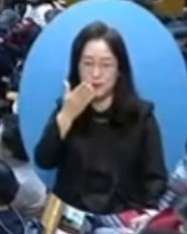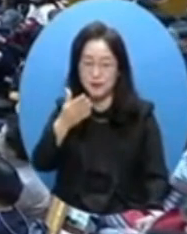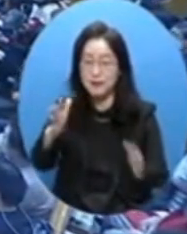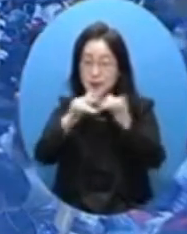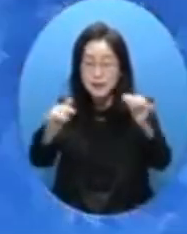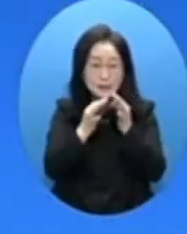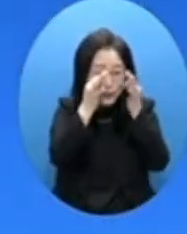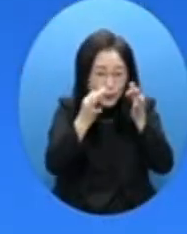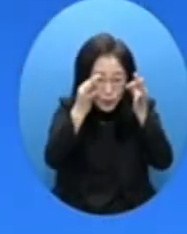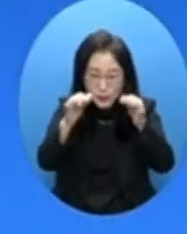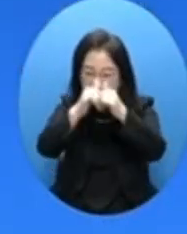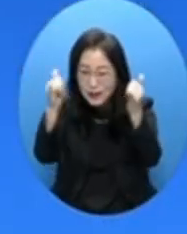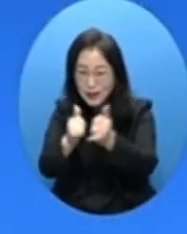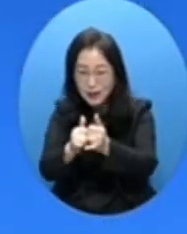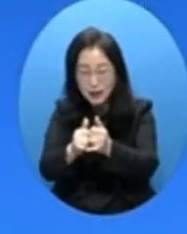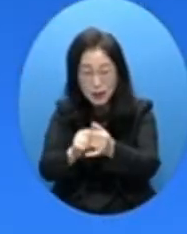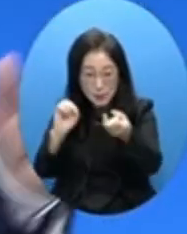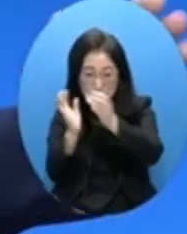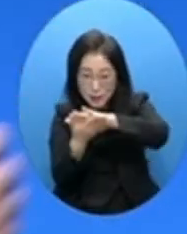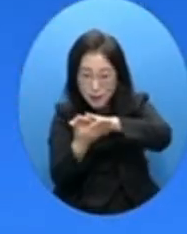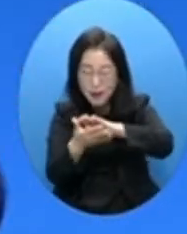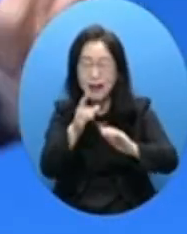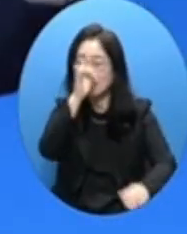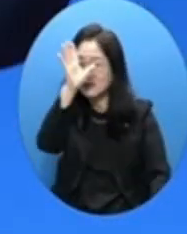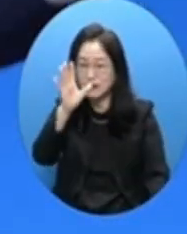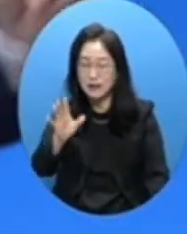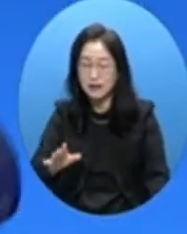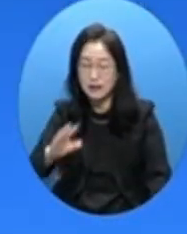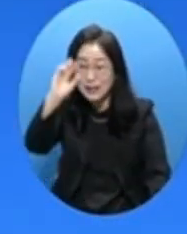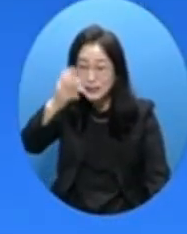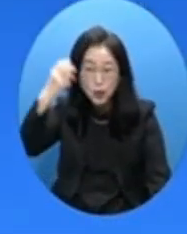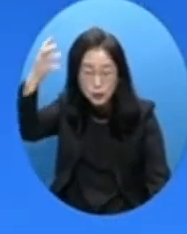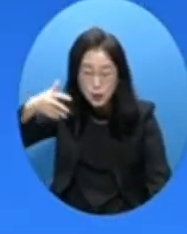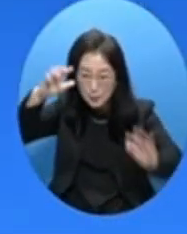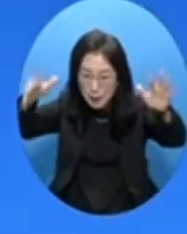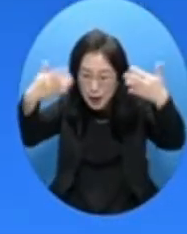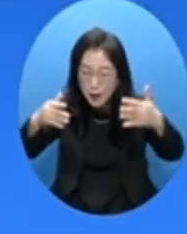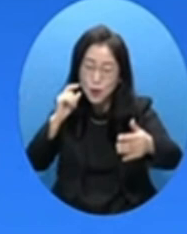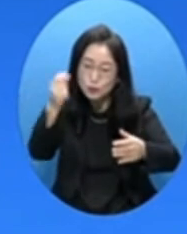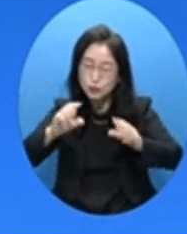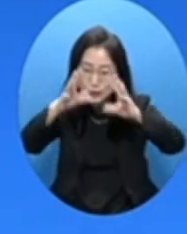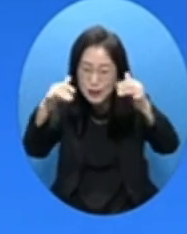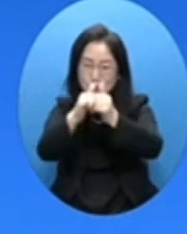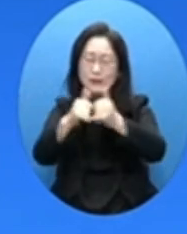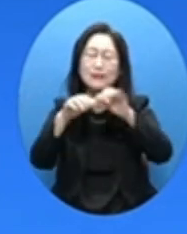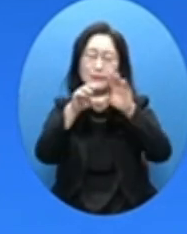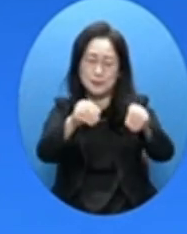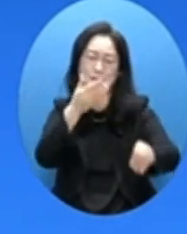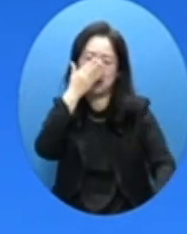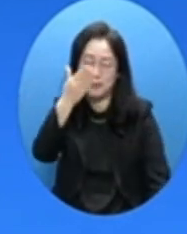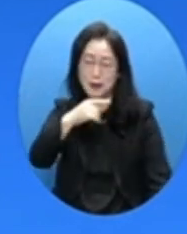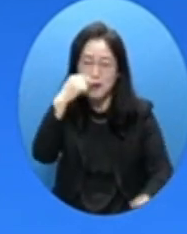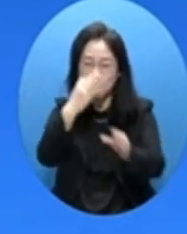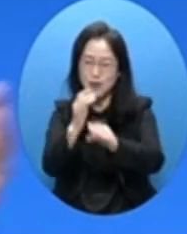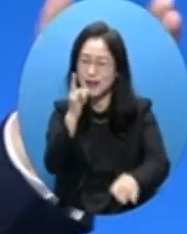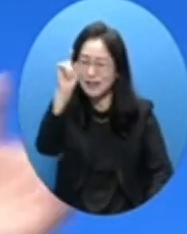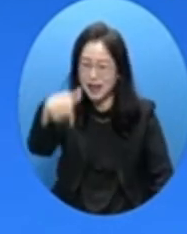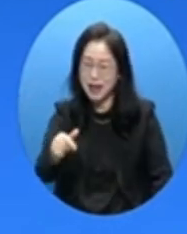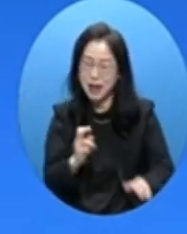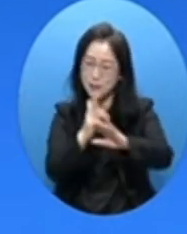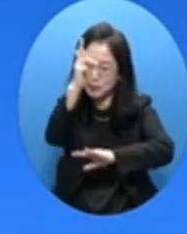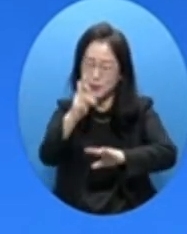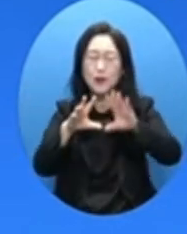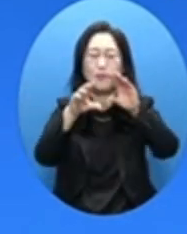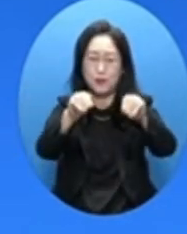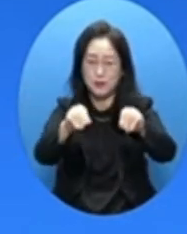인간의 노력으로 이사야가 달라지지 않습니다 성에 반해 전제도 끝나고 손해에 바람에 불어와야 저 북한이 핵을 포기하고